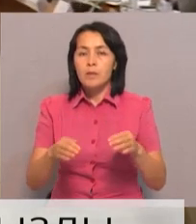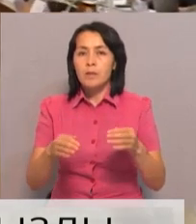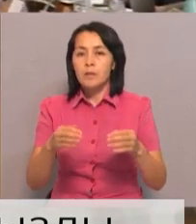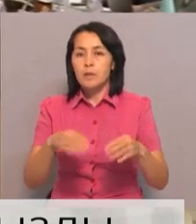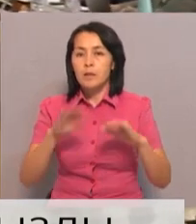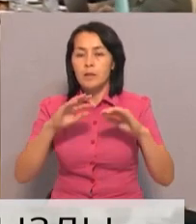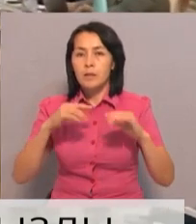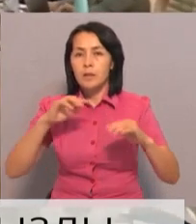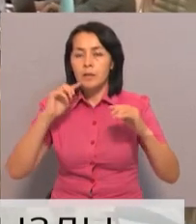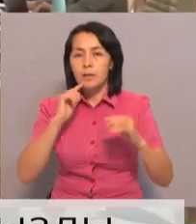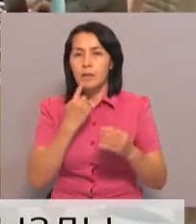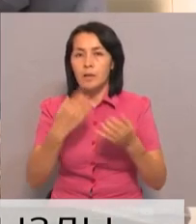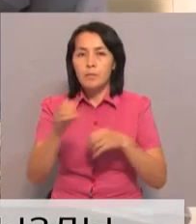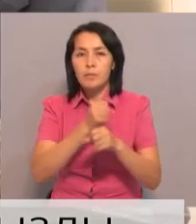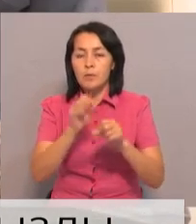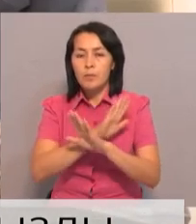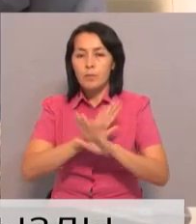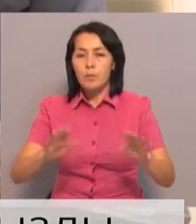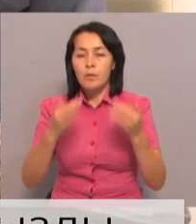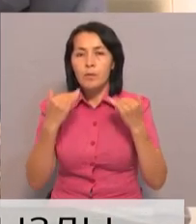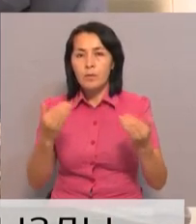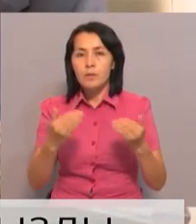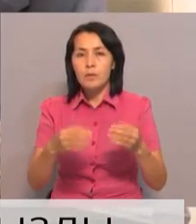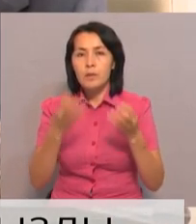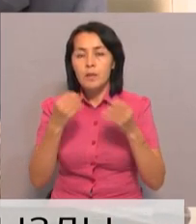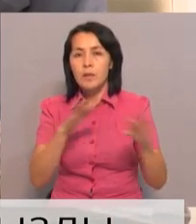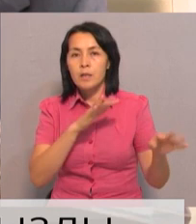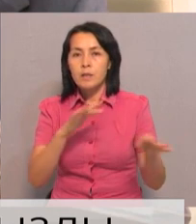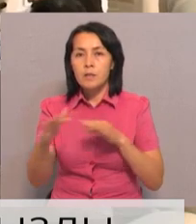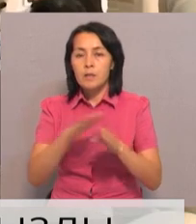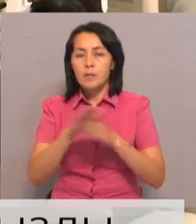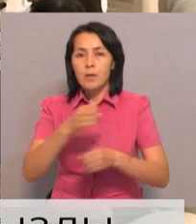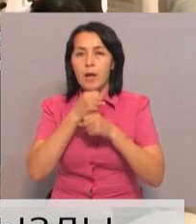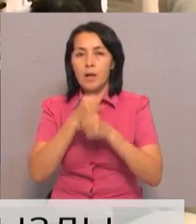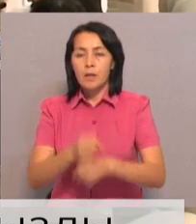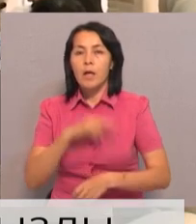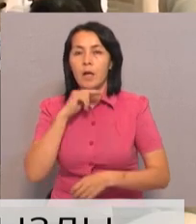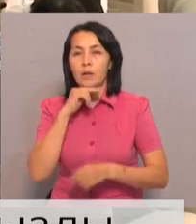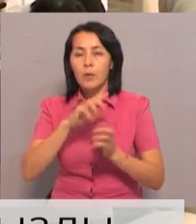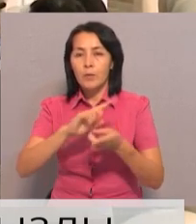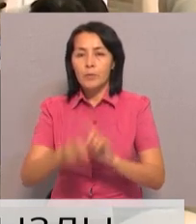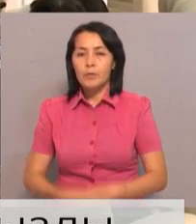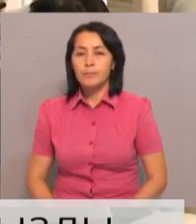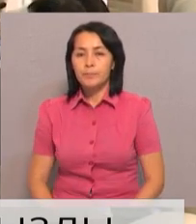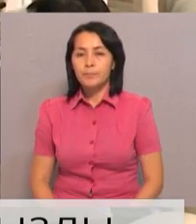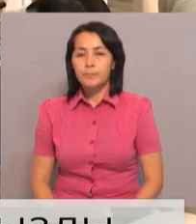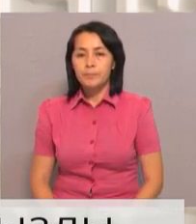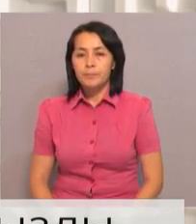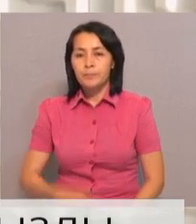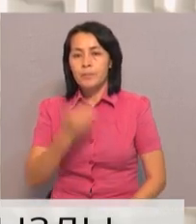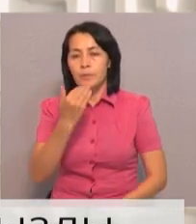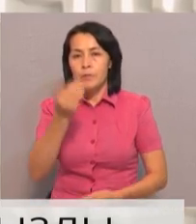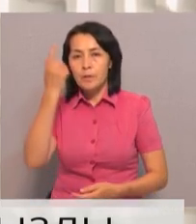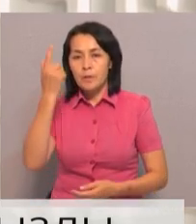жапа шегіп зорлық-зомбылықтың құрбаны болмау үшін профилактикалық іс-шараларды қатаң қадағалауға көшті. Өздеріңізге